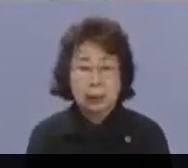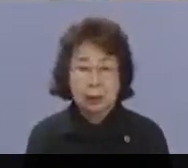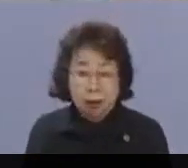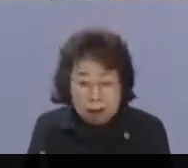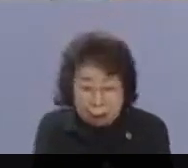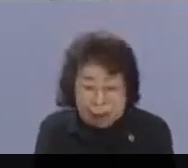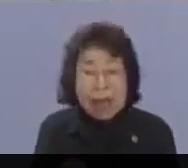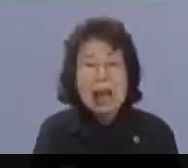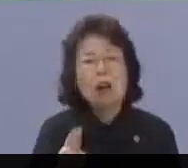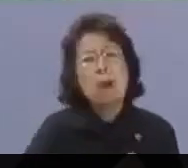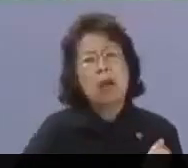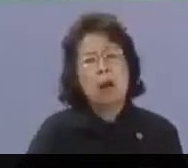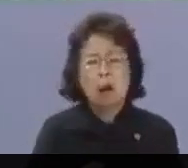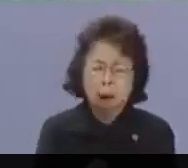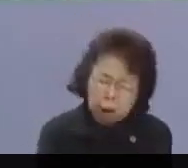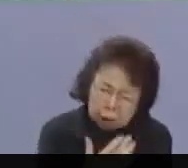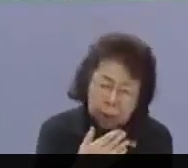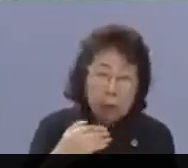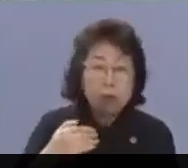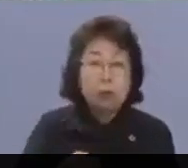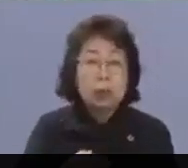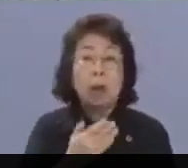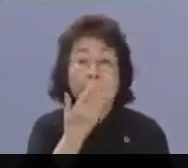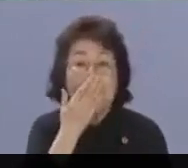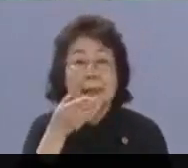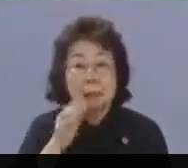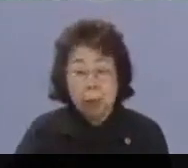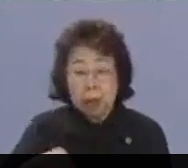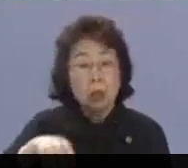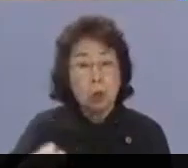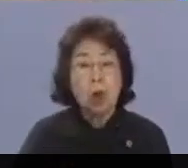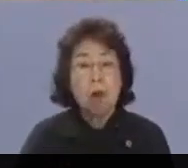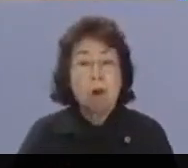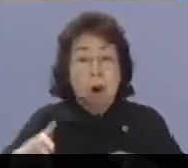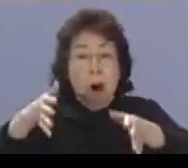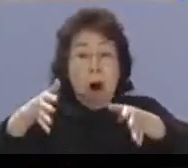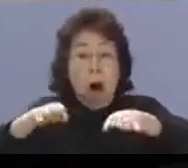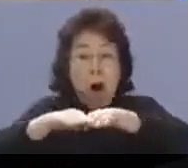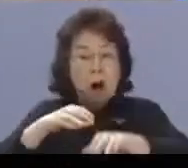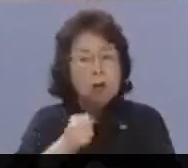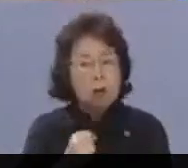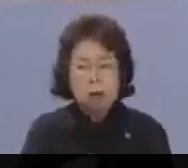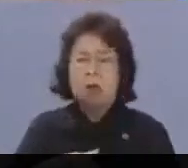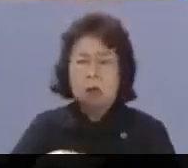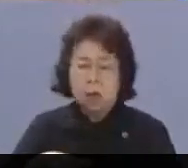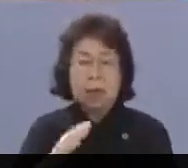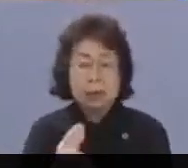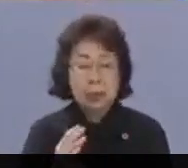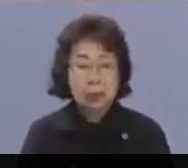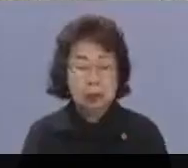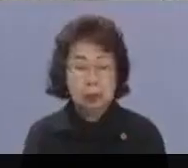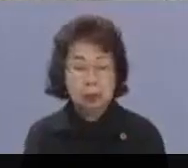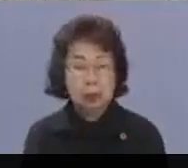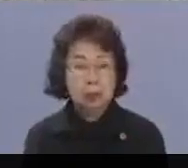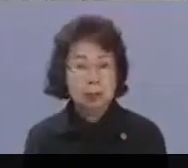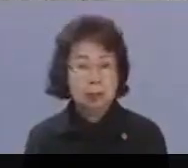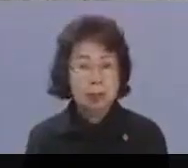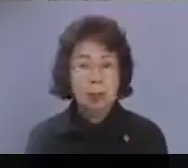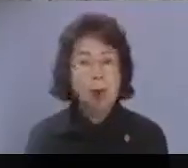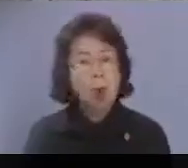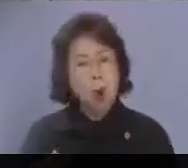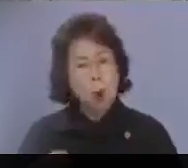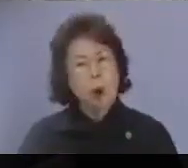땅이 팔려 어쩔 수 없이 문을 닫게 됐는데 이곳에도 초고층 주상복합이 예정돼 있습니다. 옷도